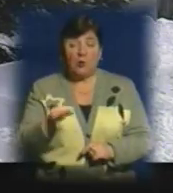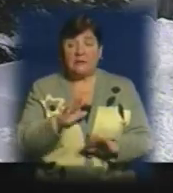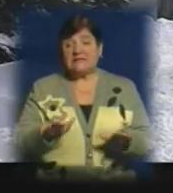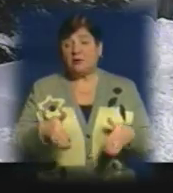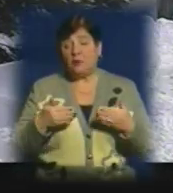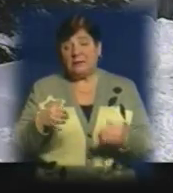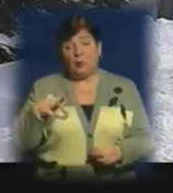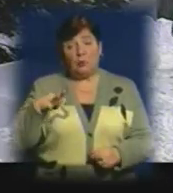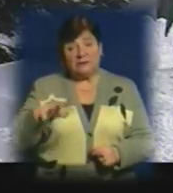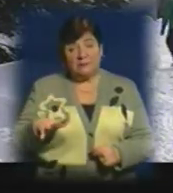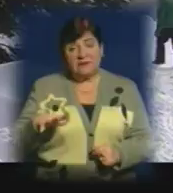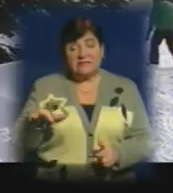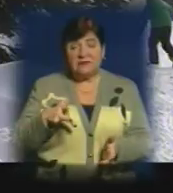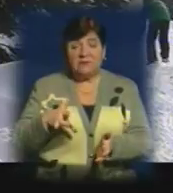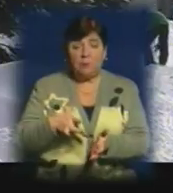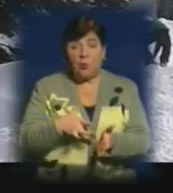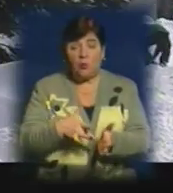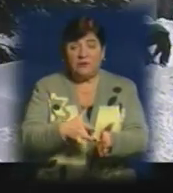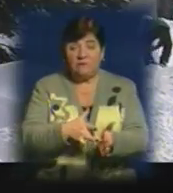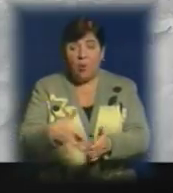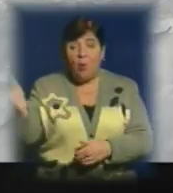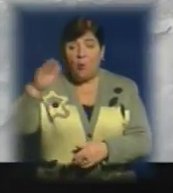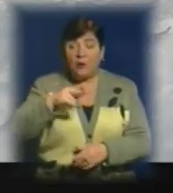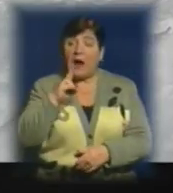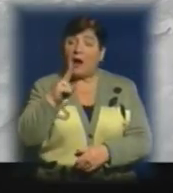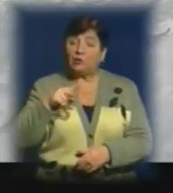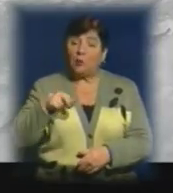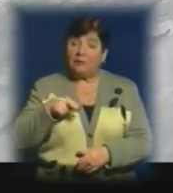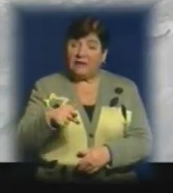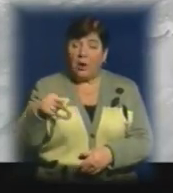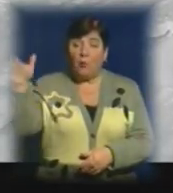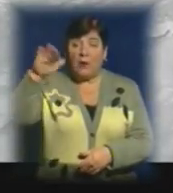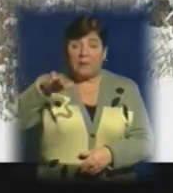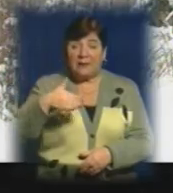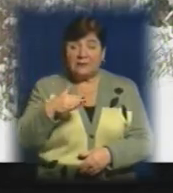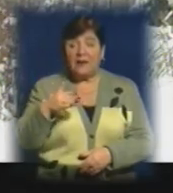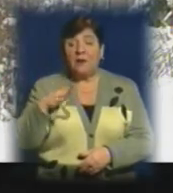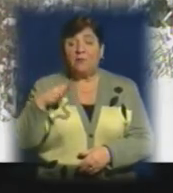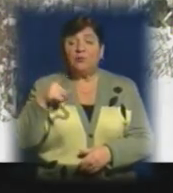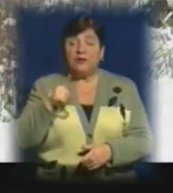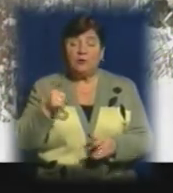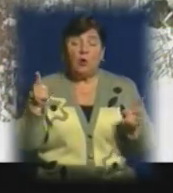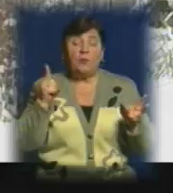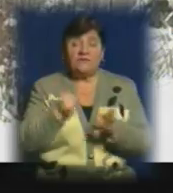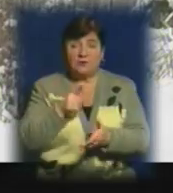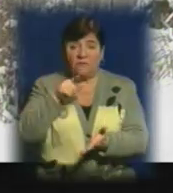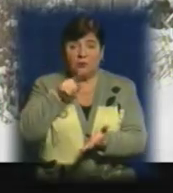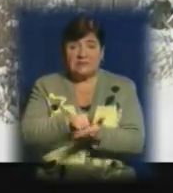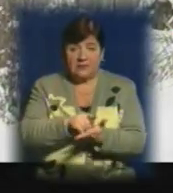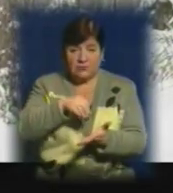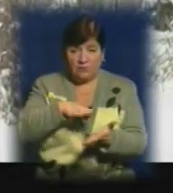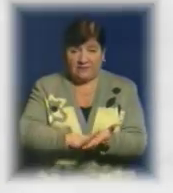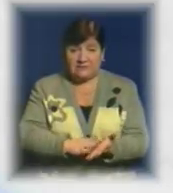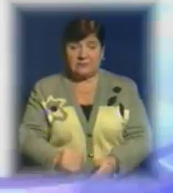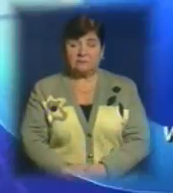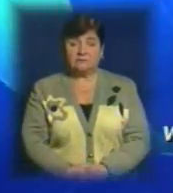рекомендує утриматися від походів у гори, а тим, хто все ж піде у Карпати, потрібно обов'язково зареєструватися у рятувальних підрозділах.